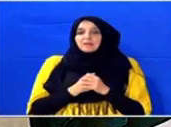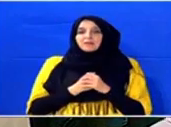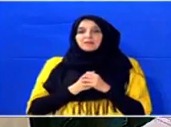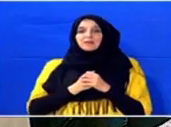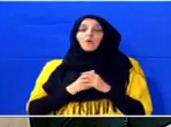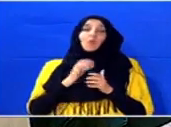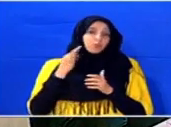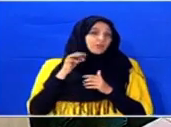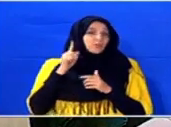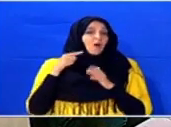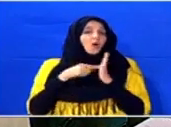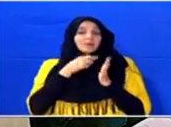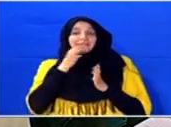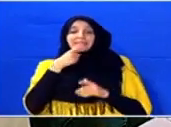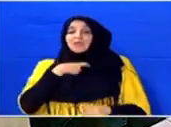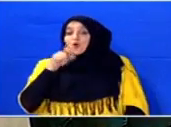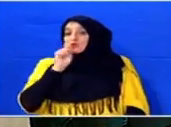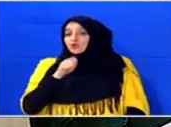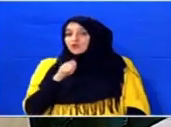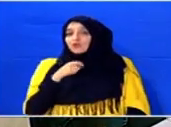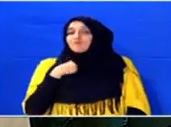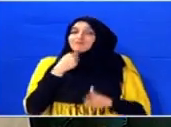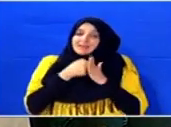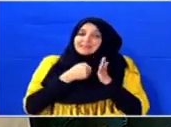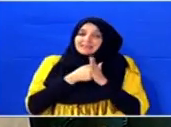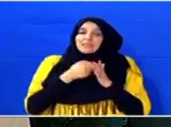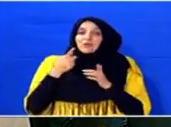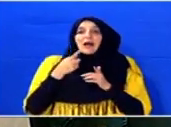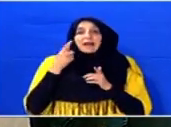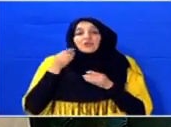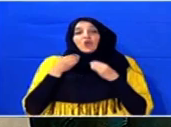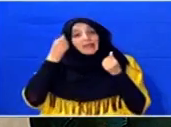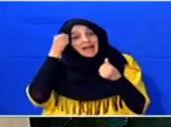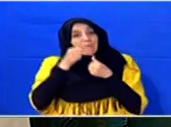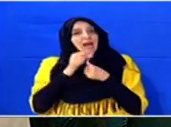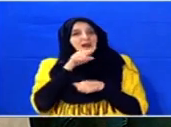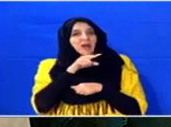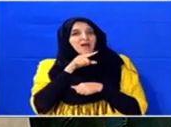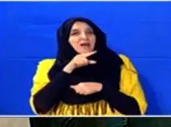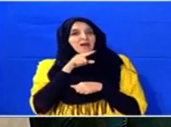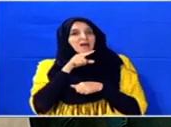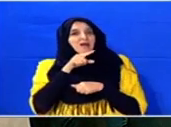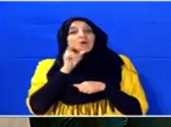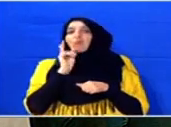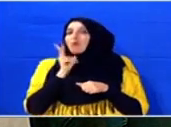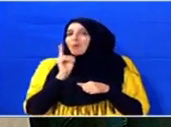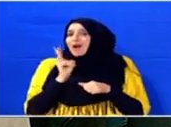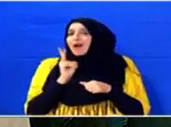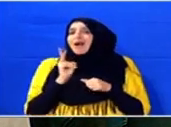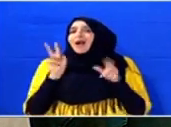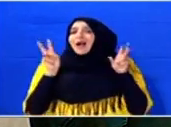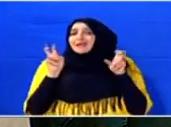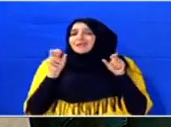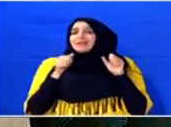انت حينما قلت للقاضي في الحقد ذكرته لماذا لان المد 56